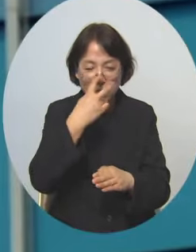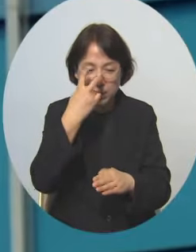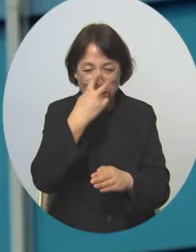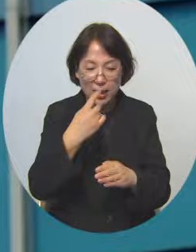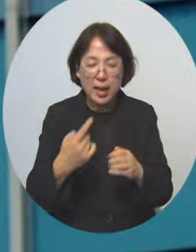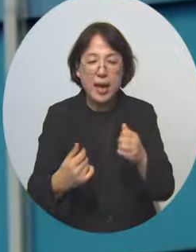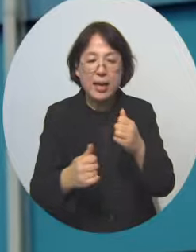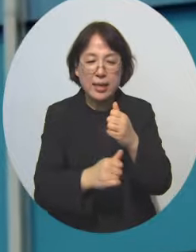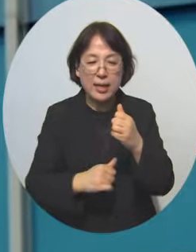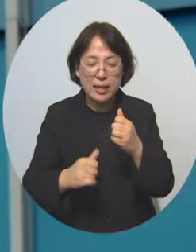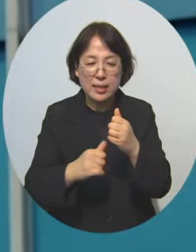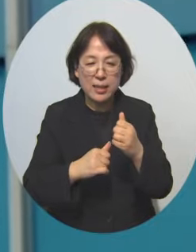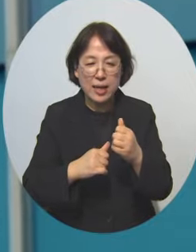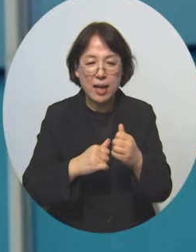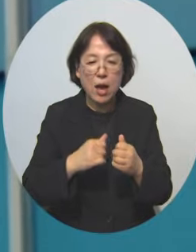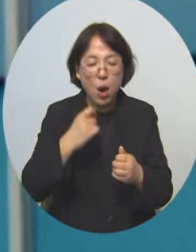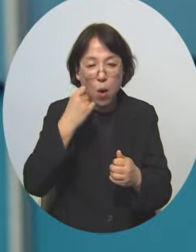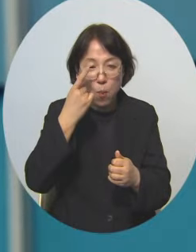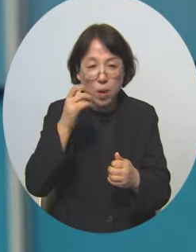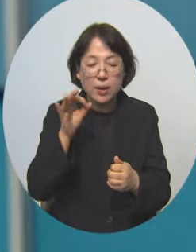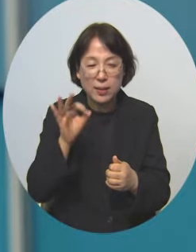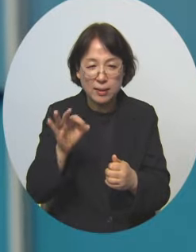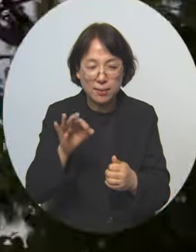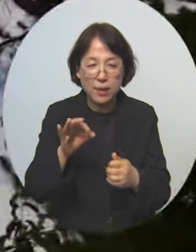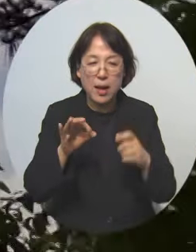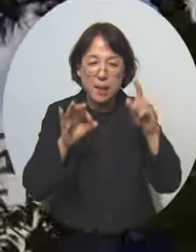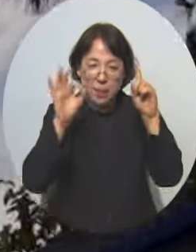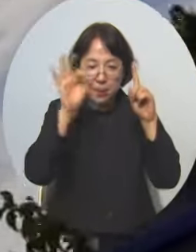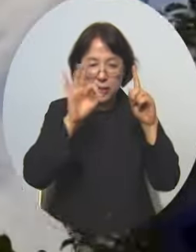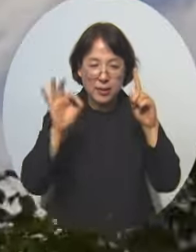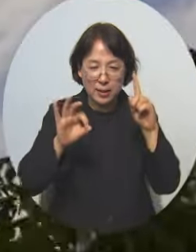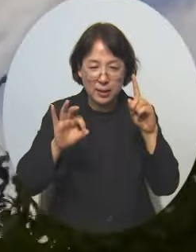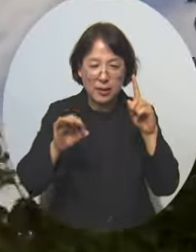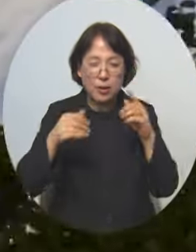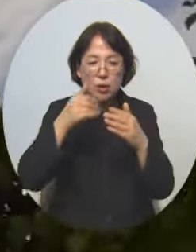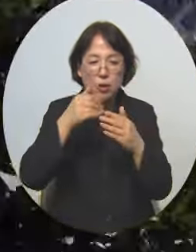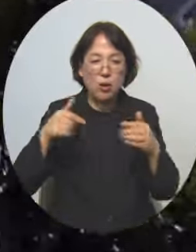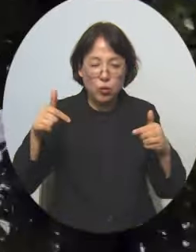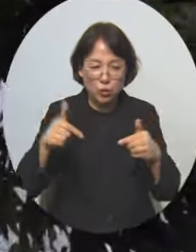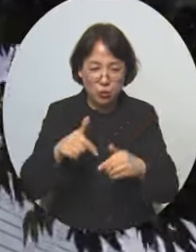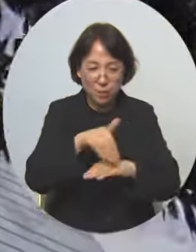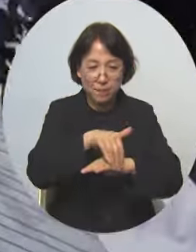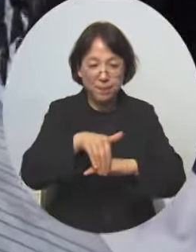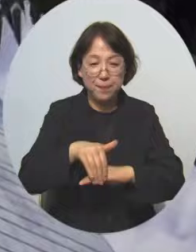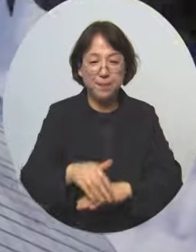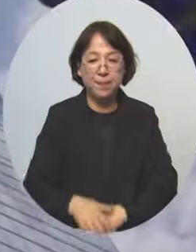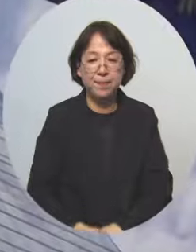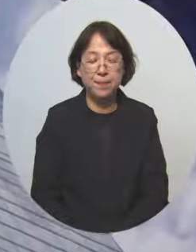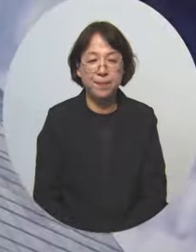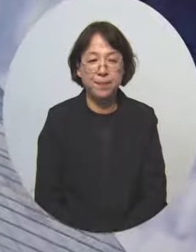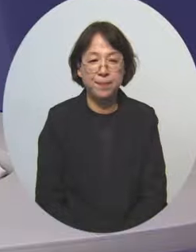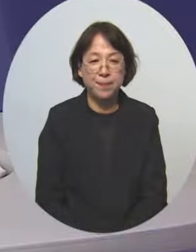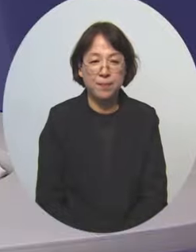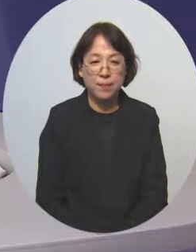상임이사 성과급을 100% 삭감하기로 했습니다. KTV 신국진입니다.